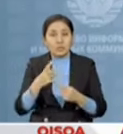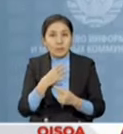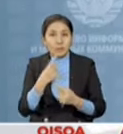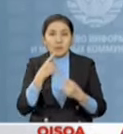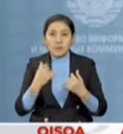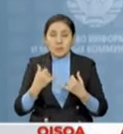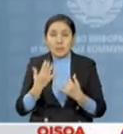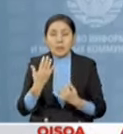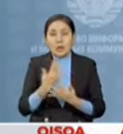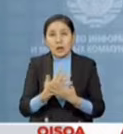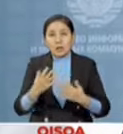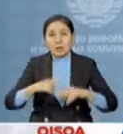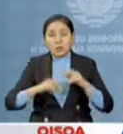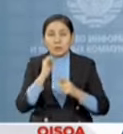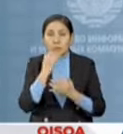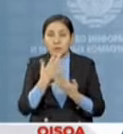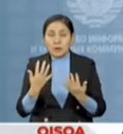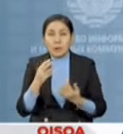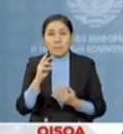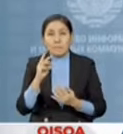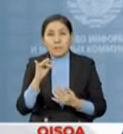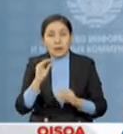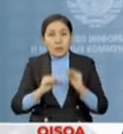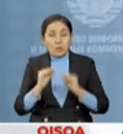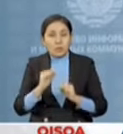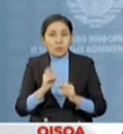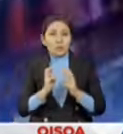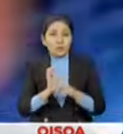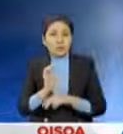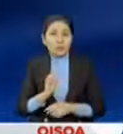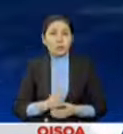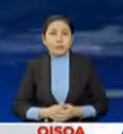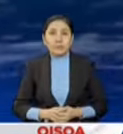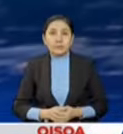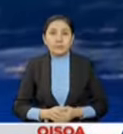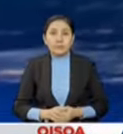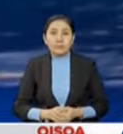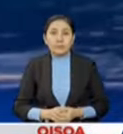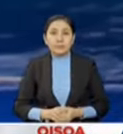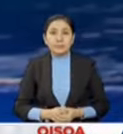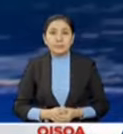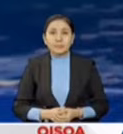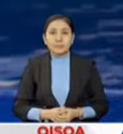shisha, har xil qurilish materiallari, mineral o'g'itlar va boshqa mahsulotlar ishlab chiqarilmoqda.